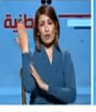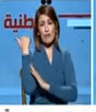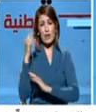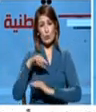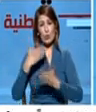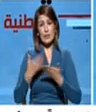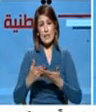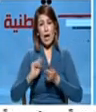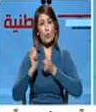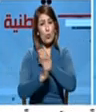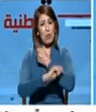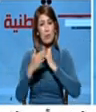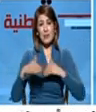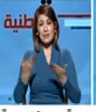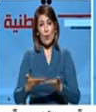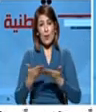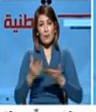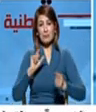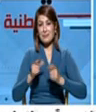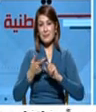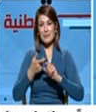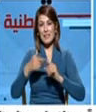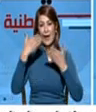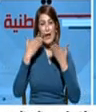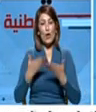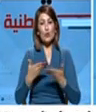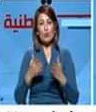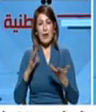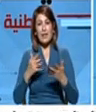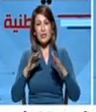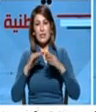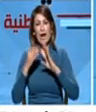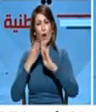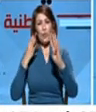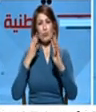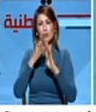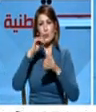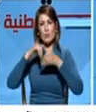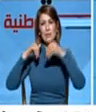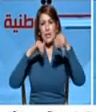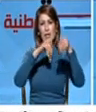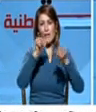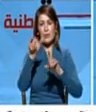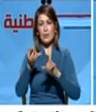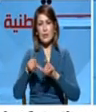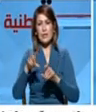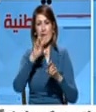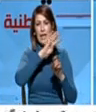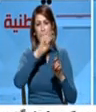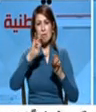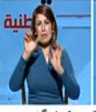ابدينا في العشره الاف طرد اليوم اليوم وصلنا لثمان الاف وستمائه ان طرد الاولى